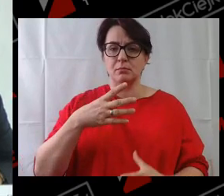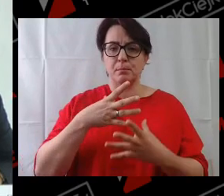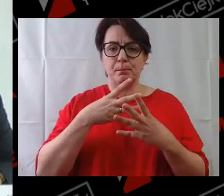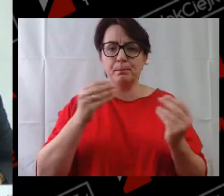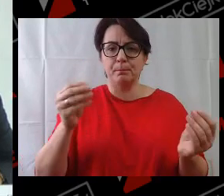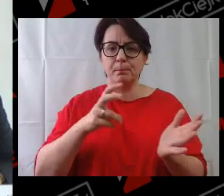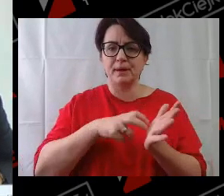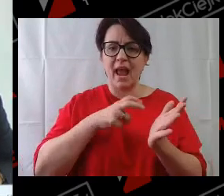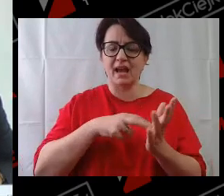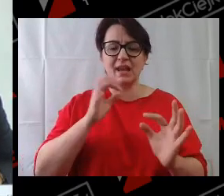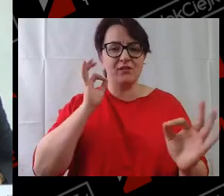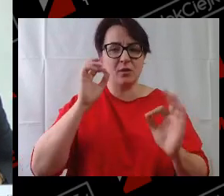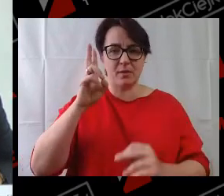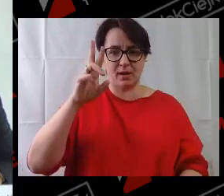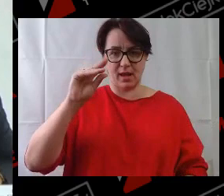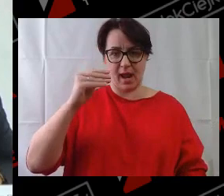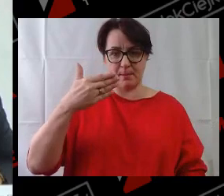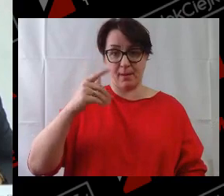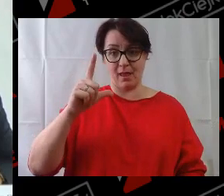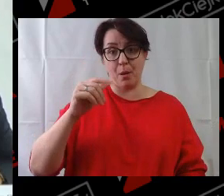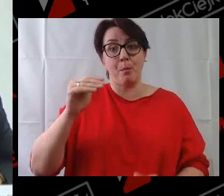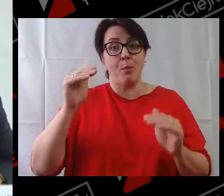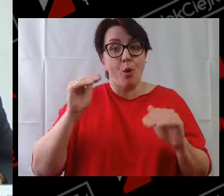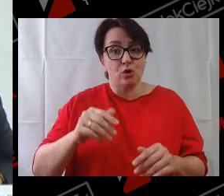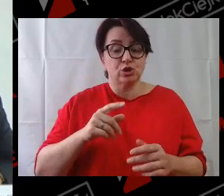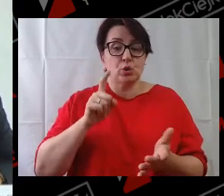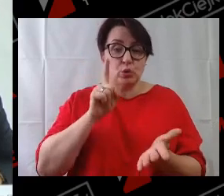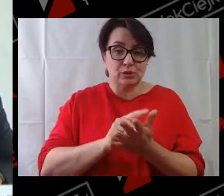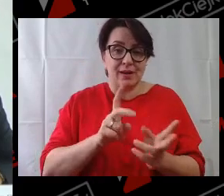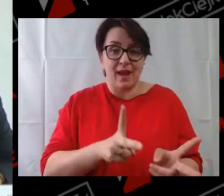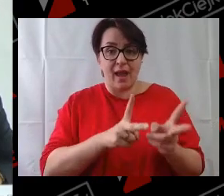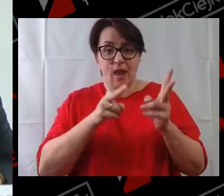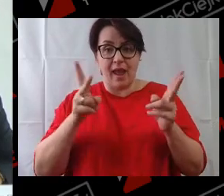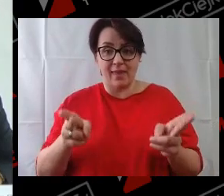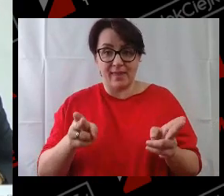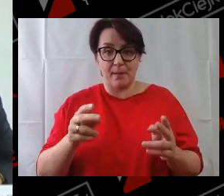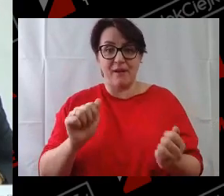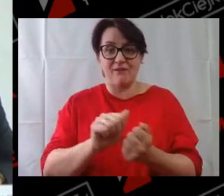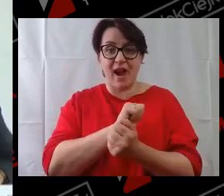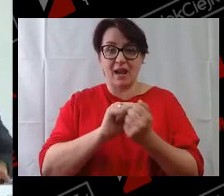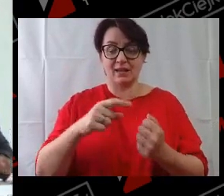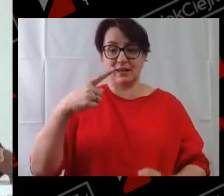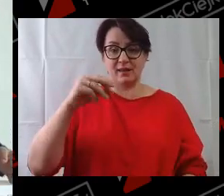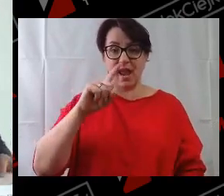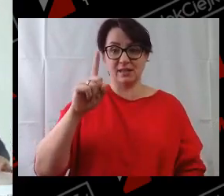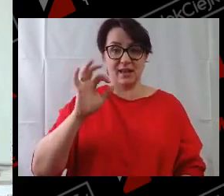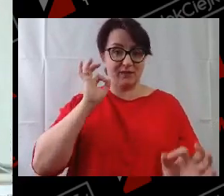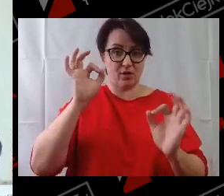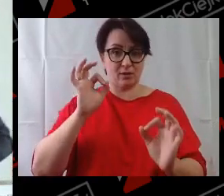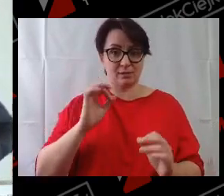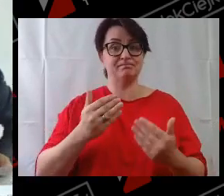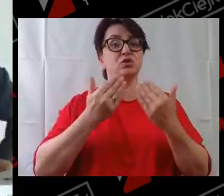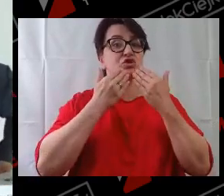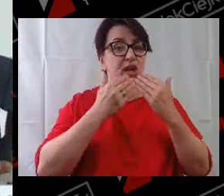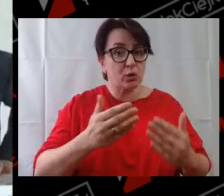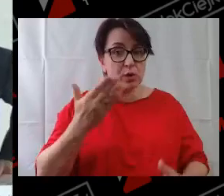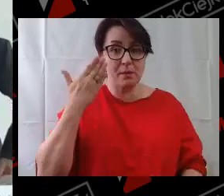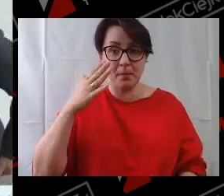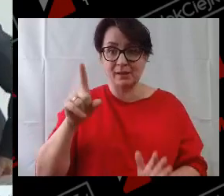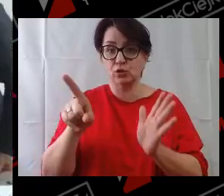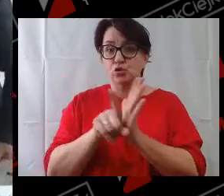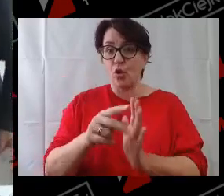etap walki z informacją Witam serdecznie dziękujemy w takim razie bardzo Do widzenia